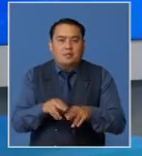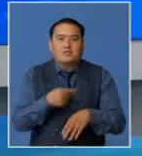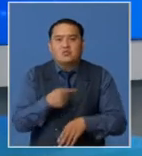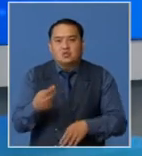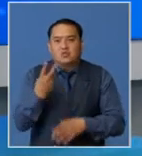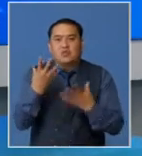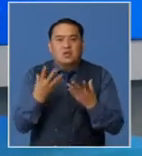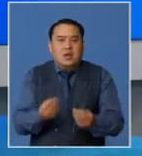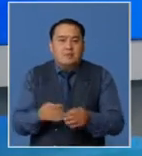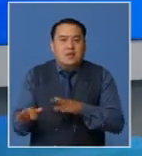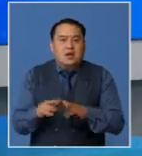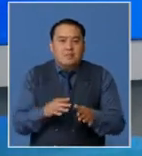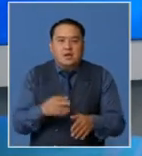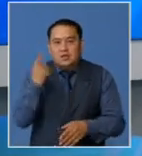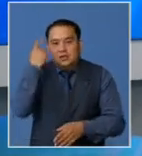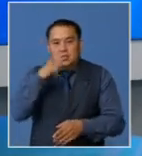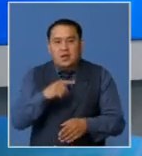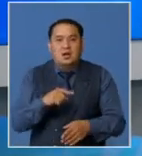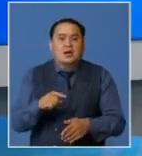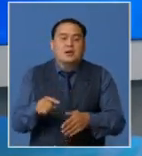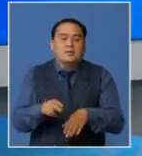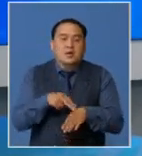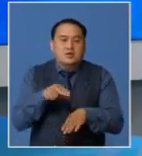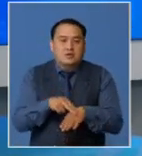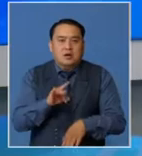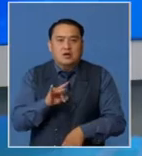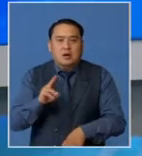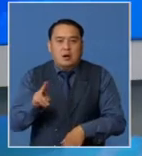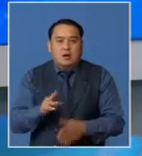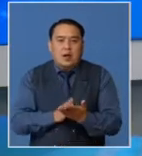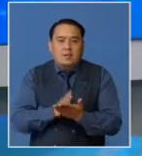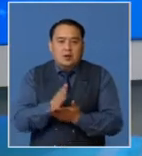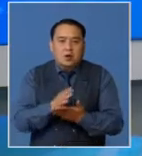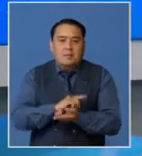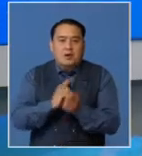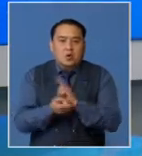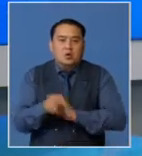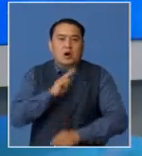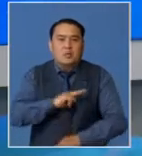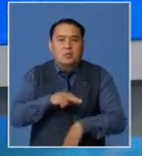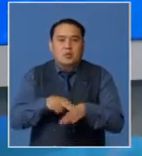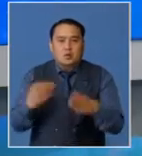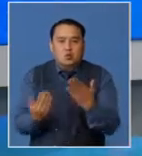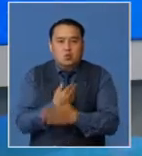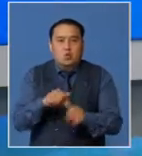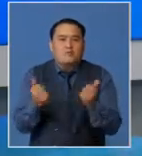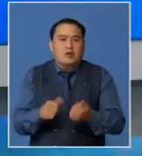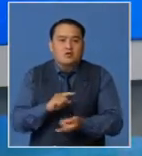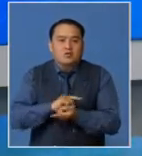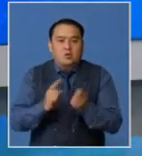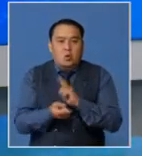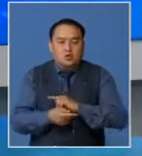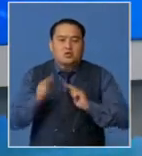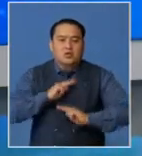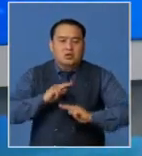она в течение 2 дней. Мероприятие, инициированное МВД республики, направлено на переход работы полиции на новую модель взаимодействия